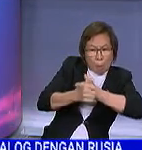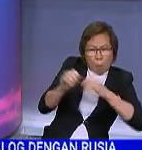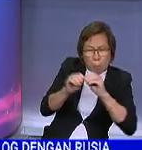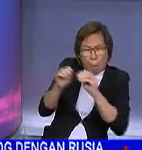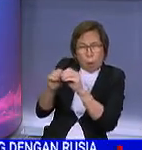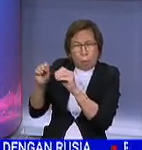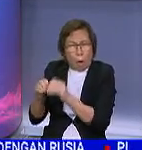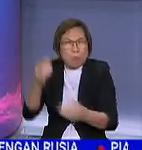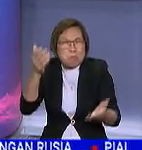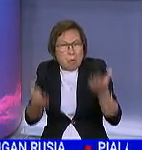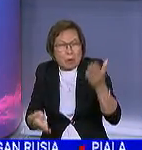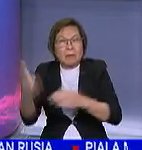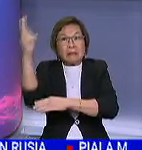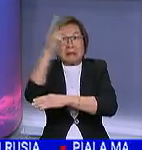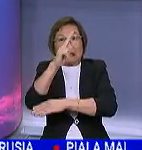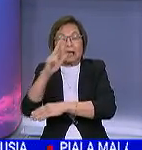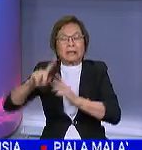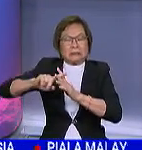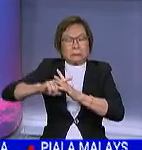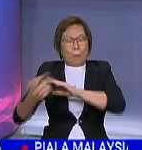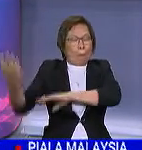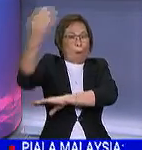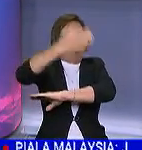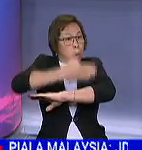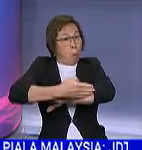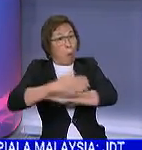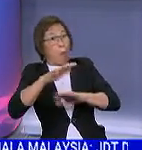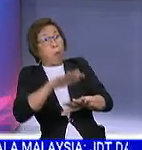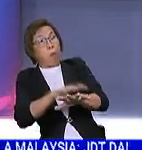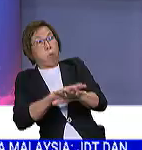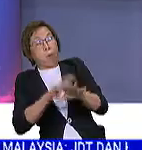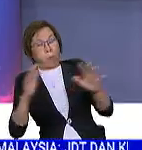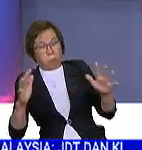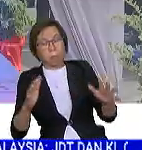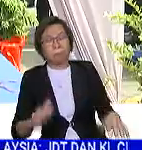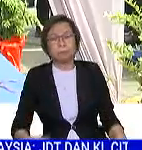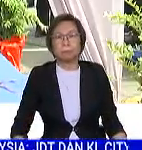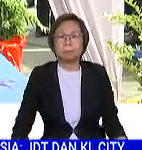tinggi, berkemungkinan kerajaan akan membuat sekatan lebih besar.